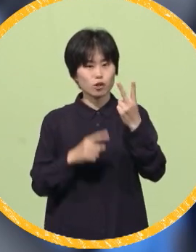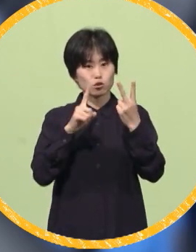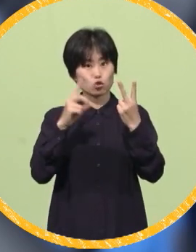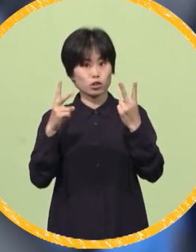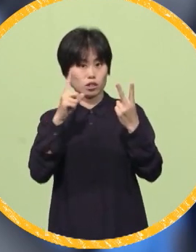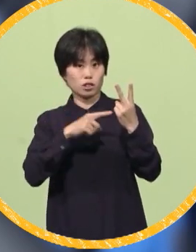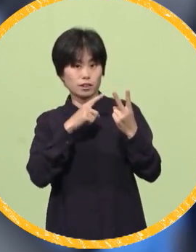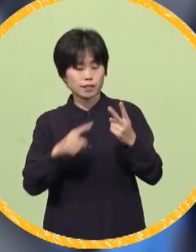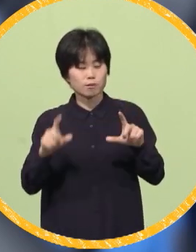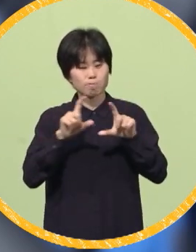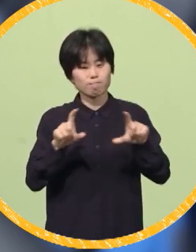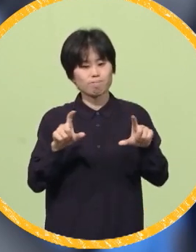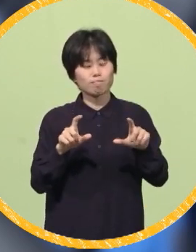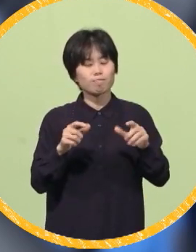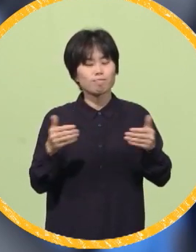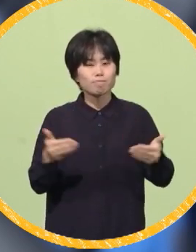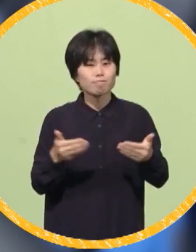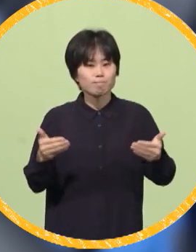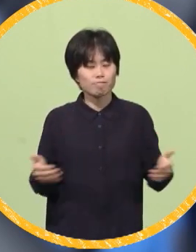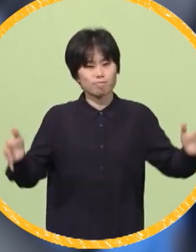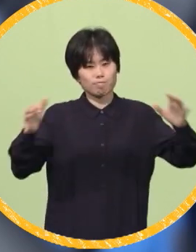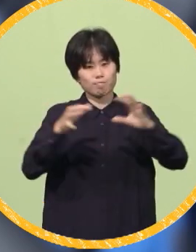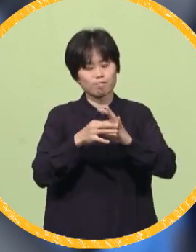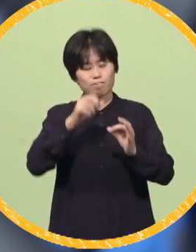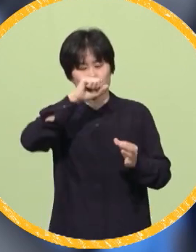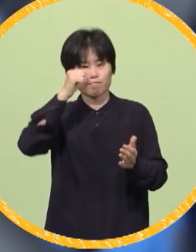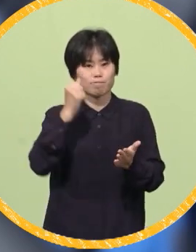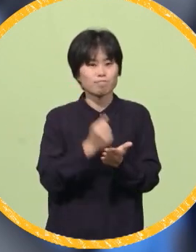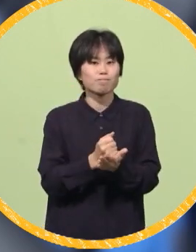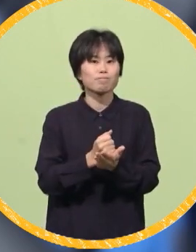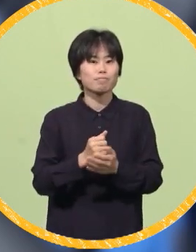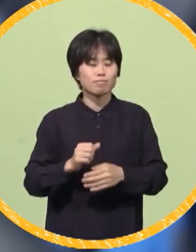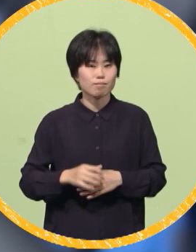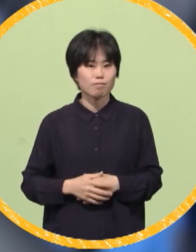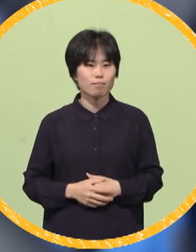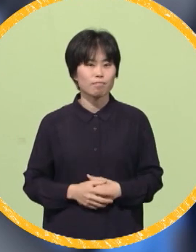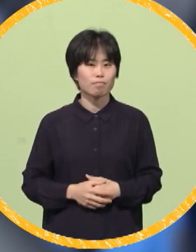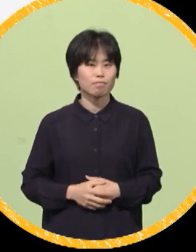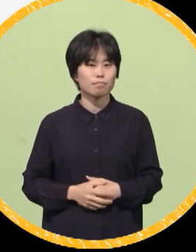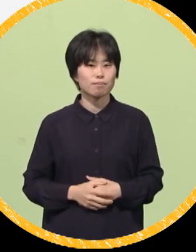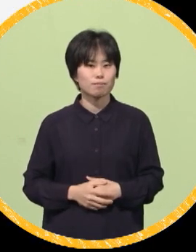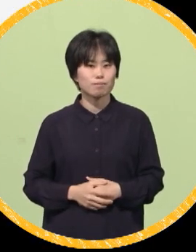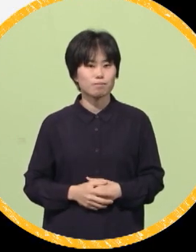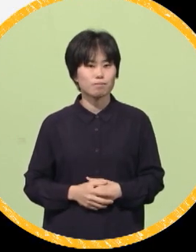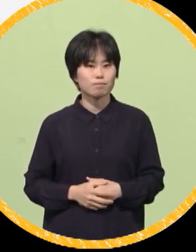を一般就労に結びつけるなど大きな成果を上げているそうです。